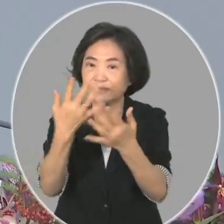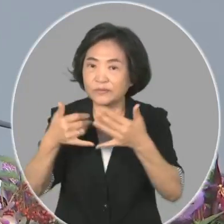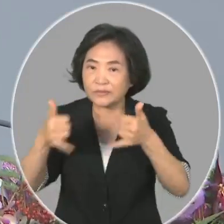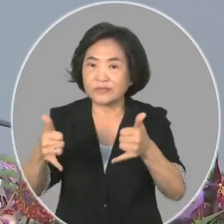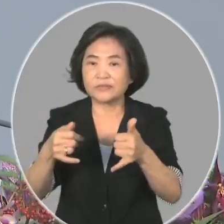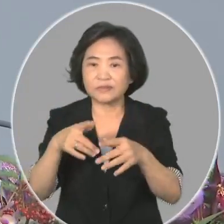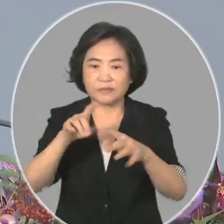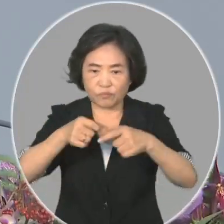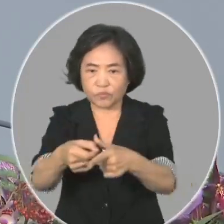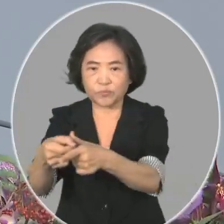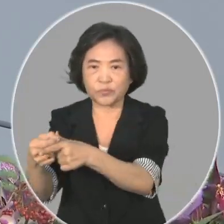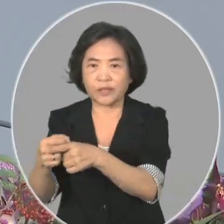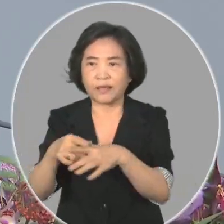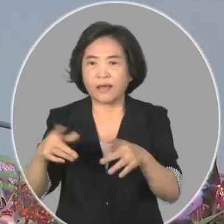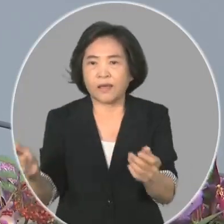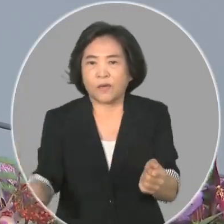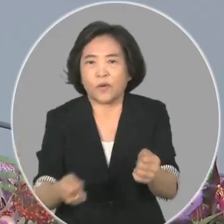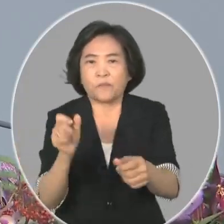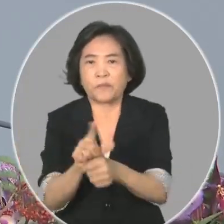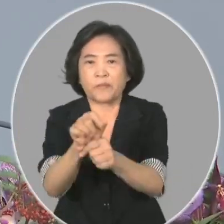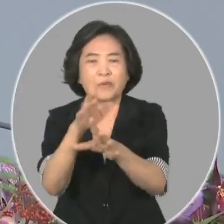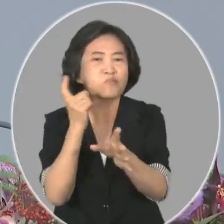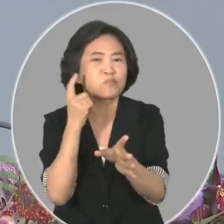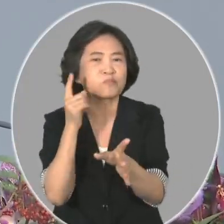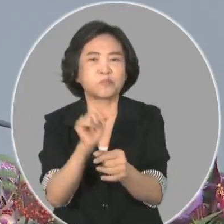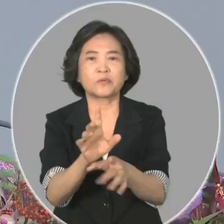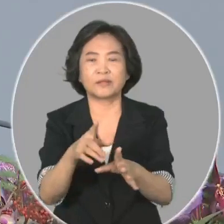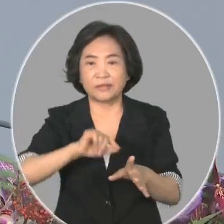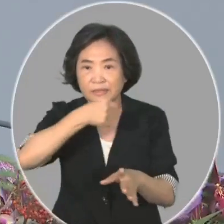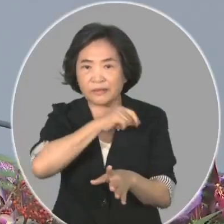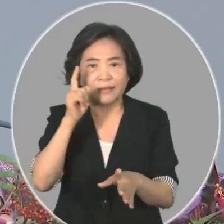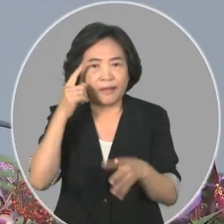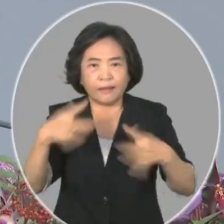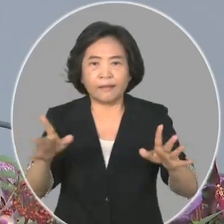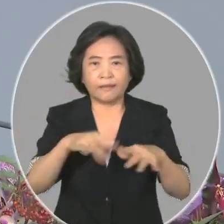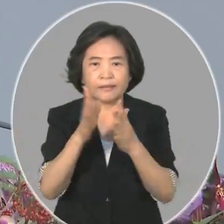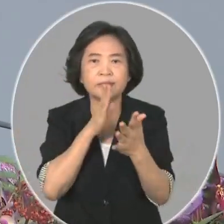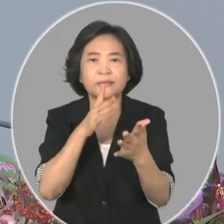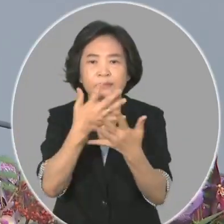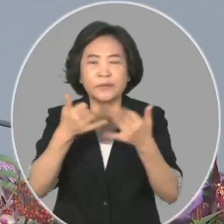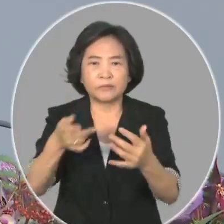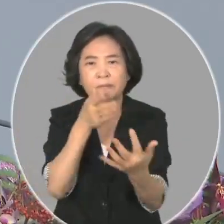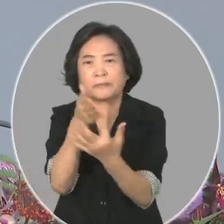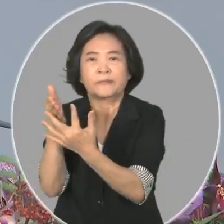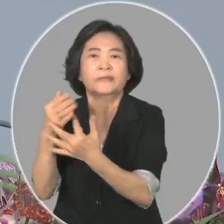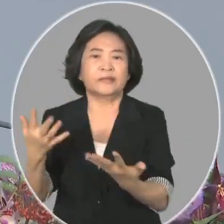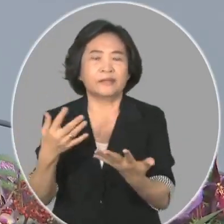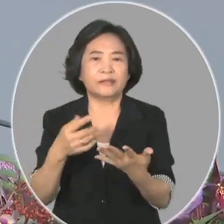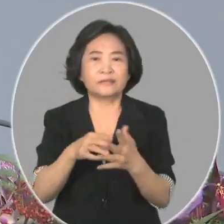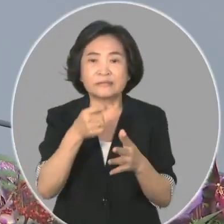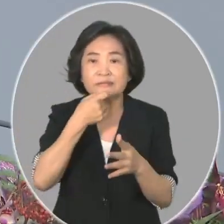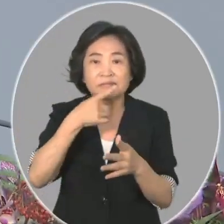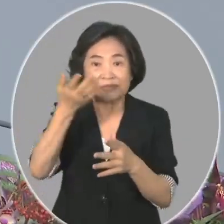讯息的辨识。台湾是最常遭遇到资讯战的国家，这项非传统的安